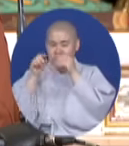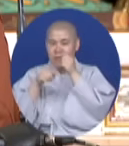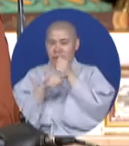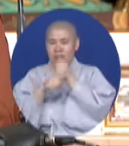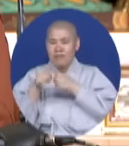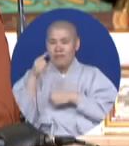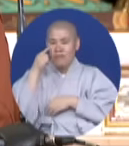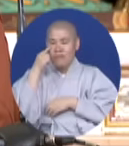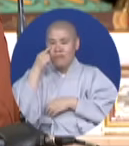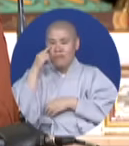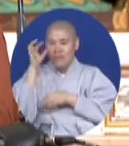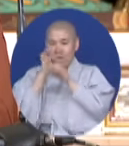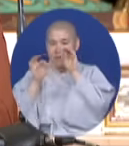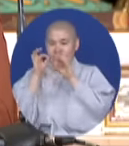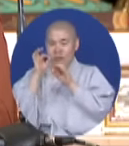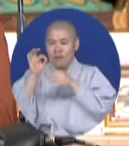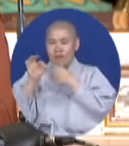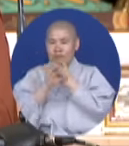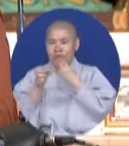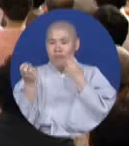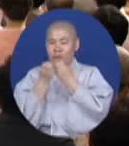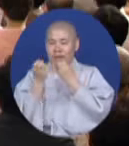눈에서 눈 찾으려면 어떻게 해야 될까요